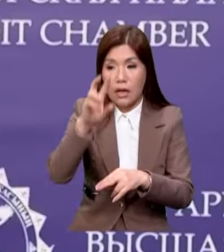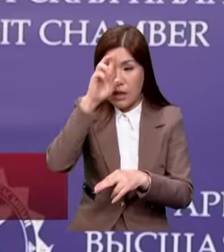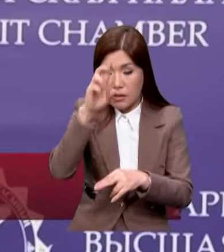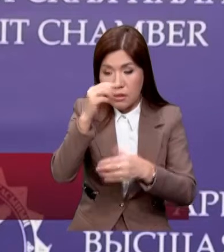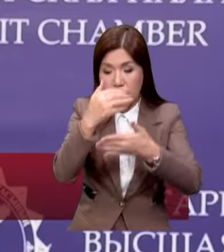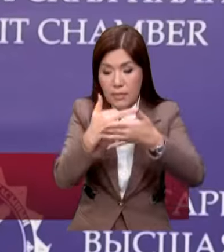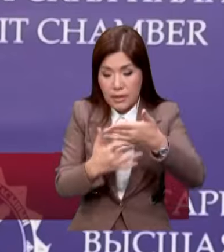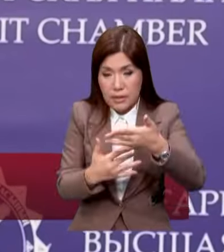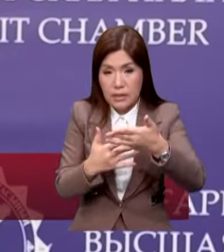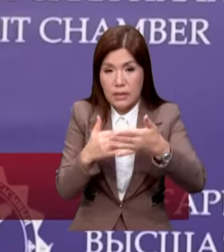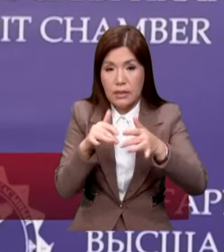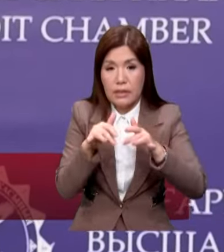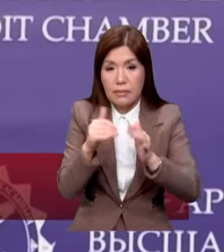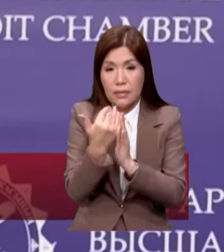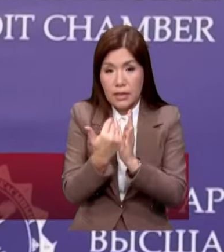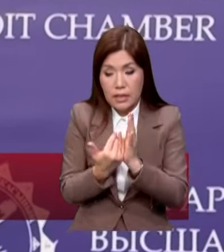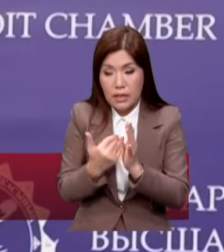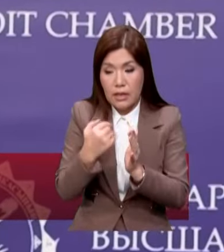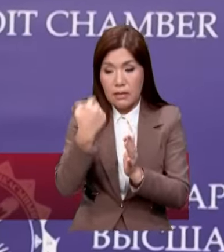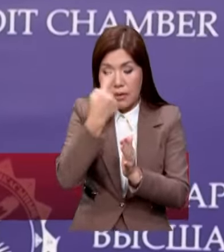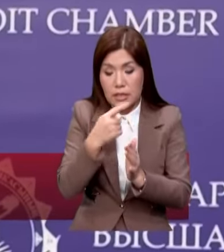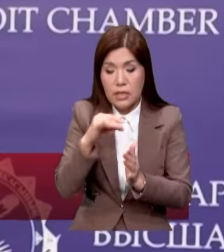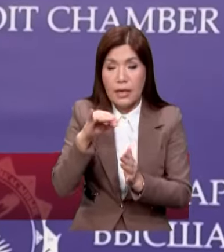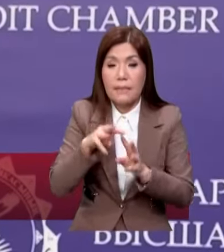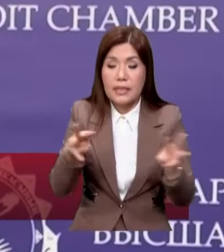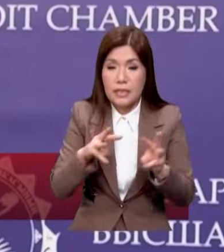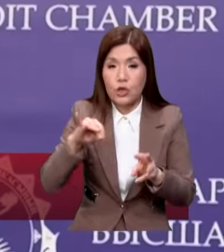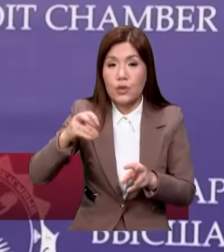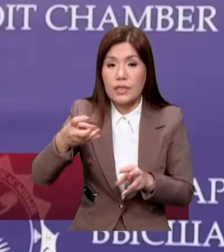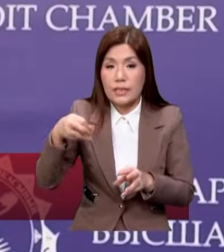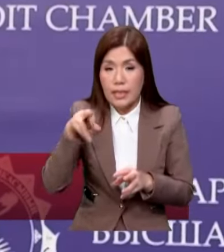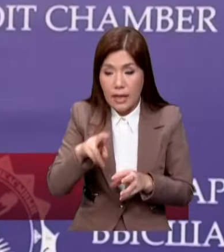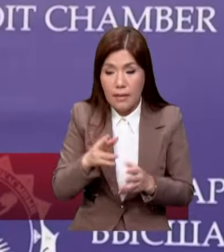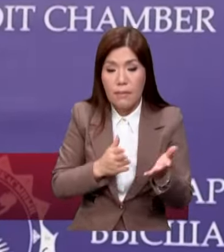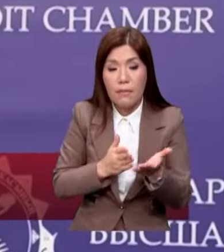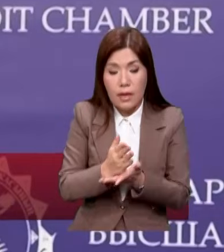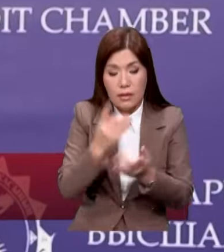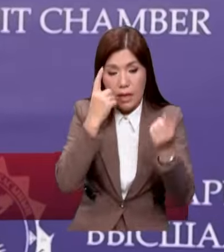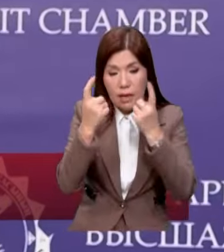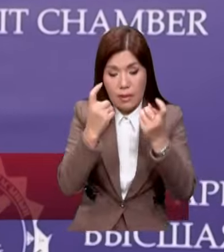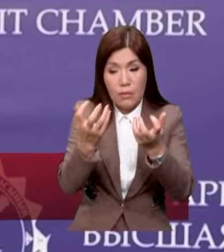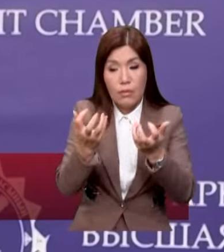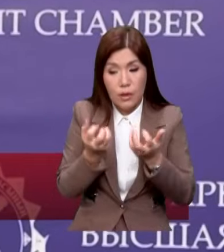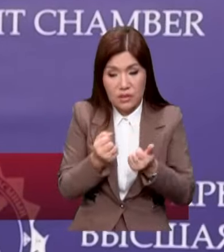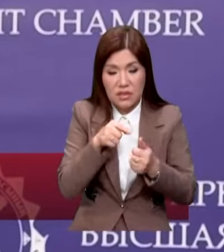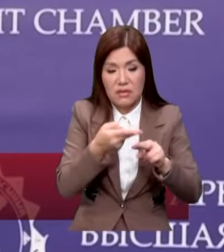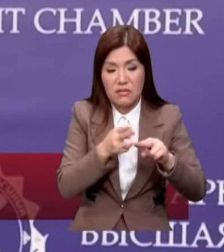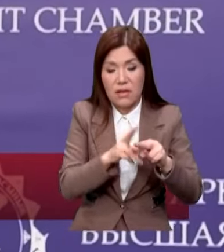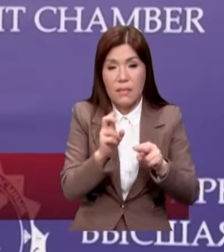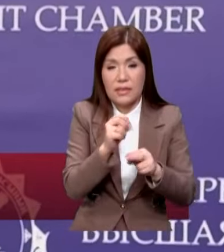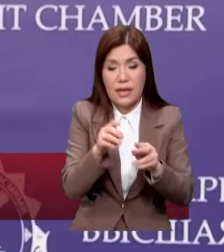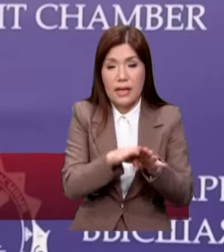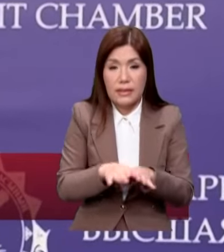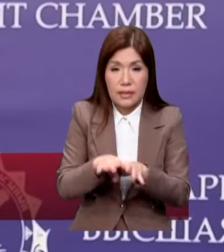государственной базы данных физических лиц Министерства юстиции, то есть получается напрямую информацию получает от этой базы. То